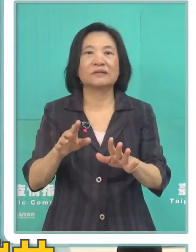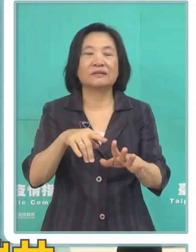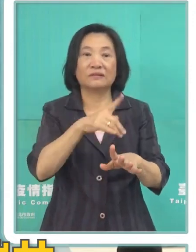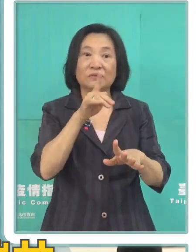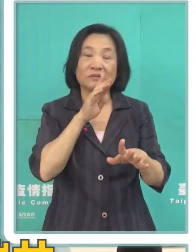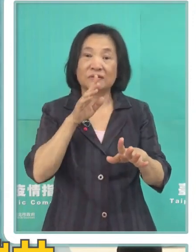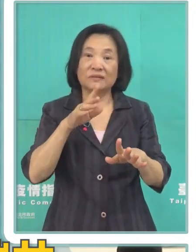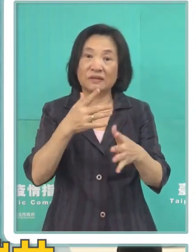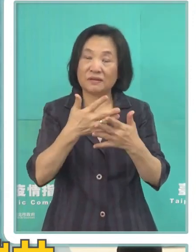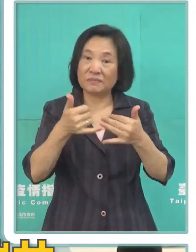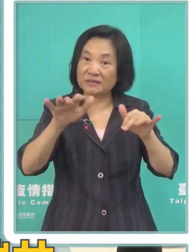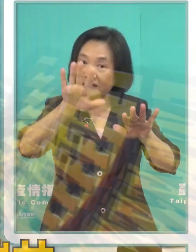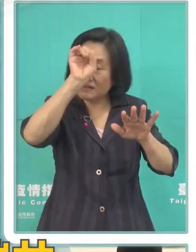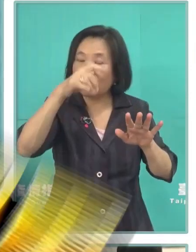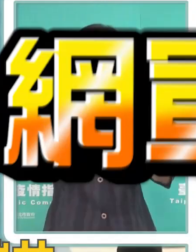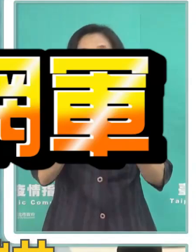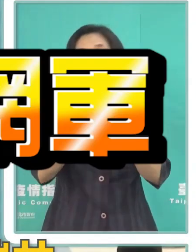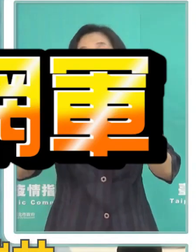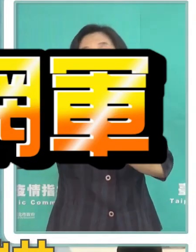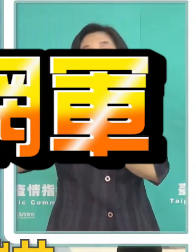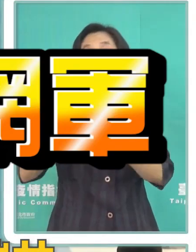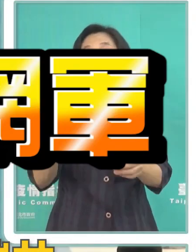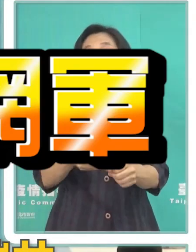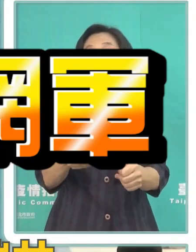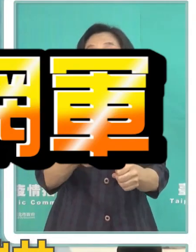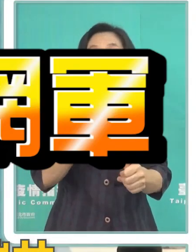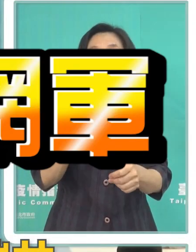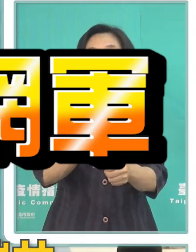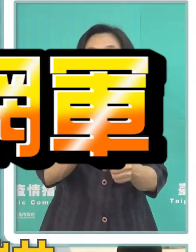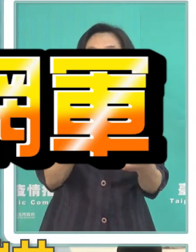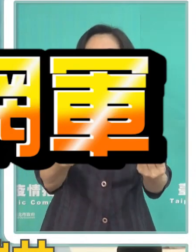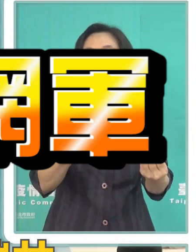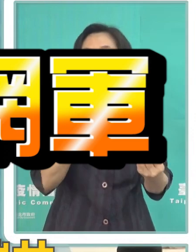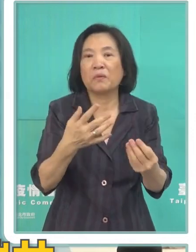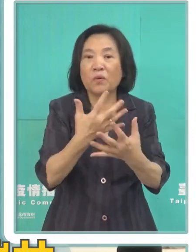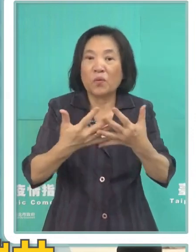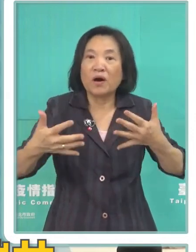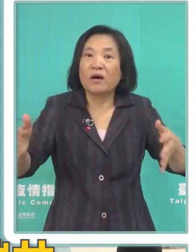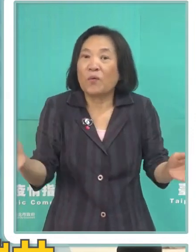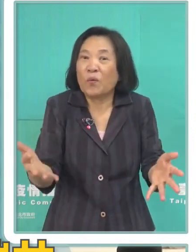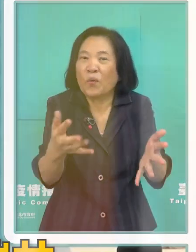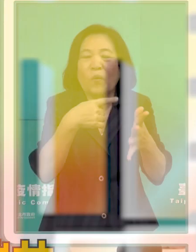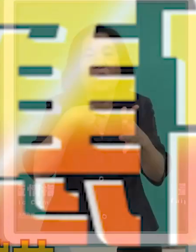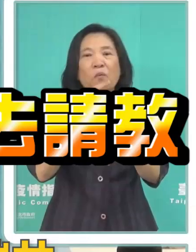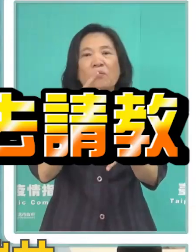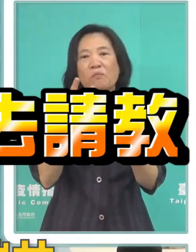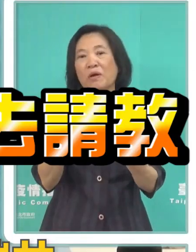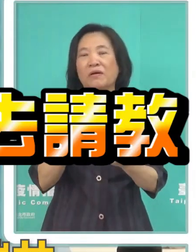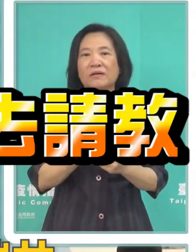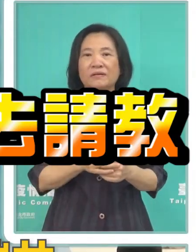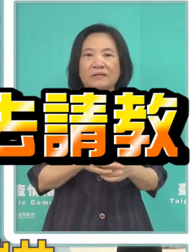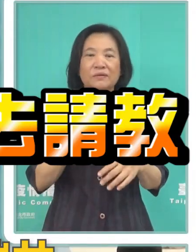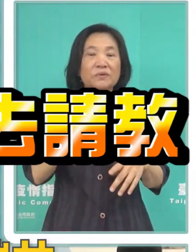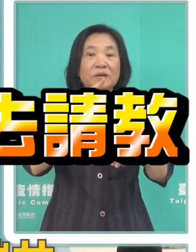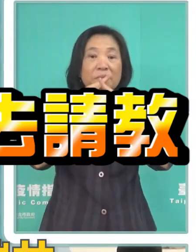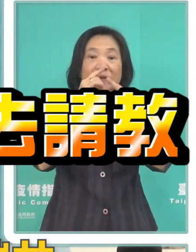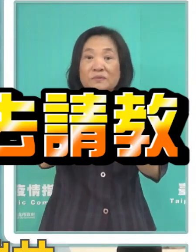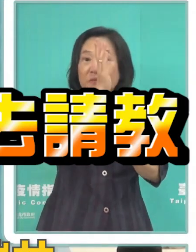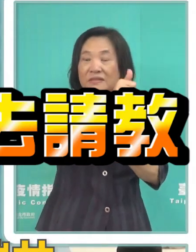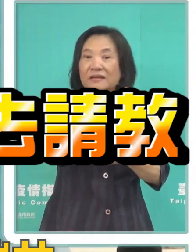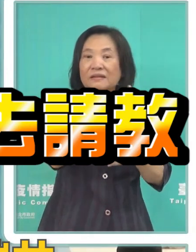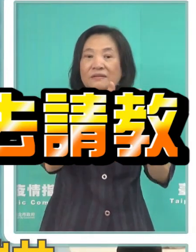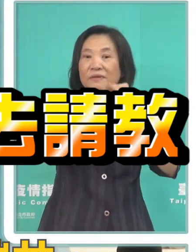军？ 民进党有没有杨网军？我觉得林锡耀秘书长应当